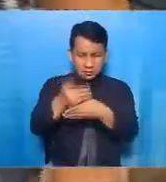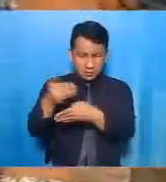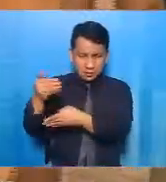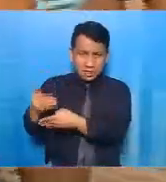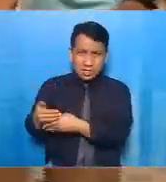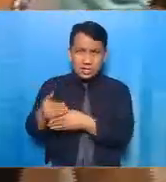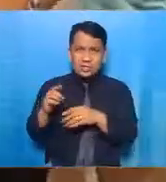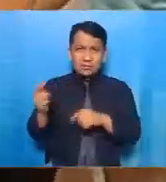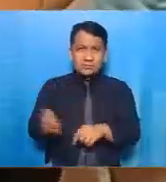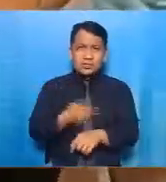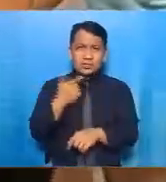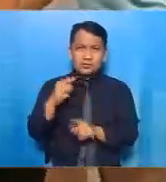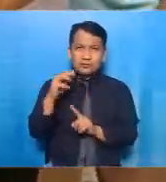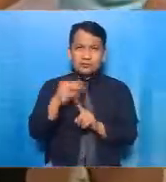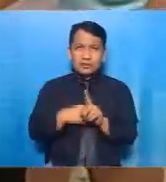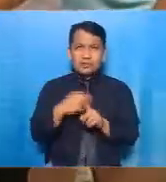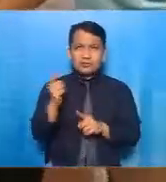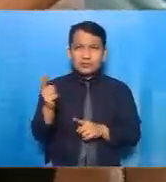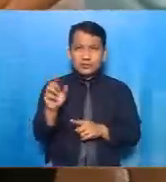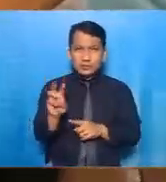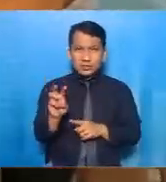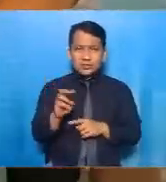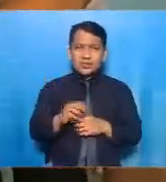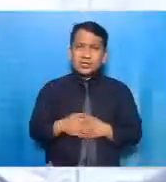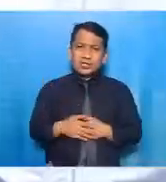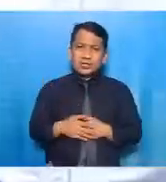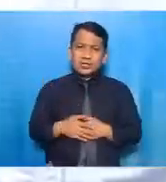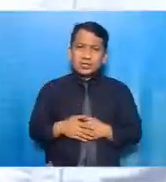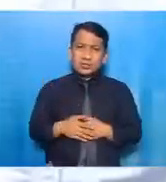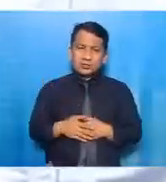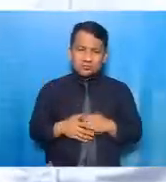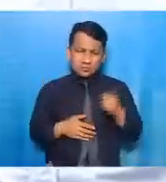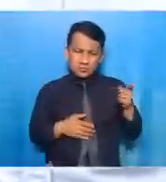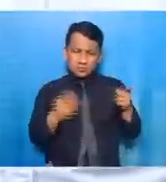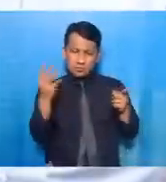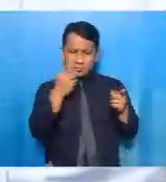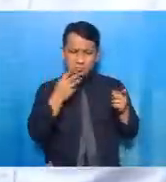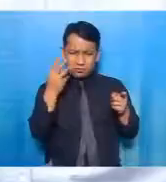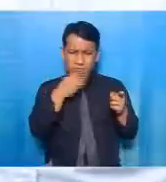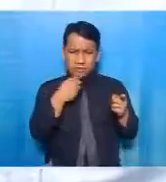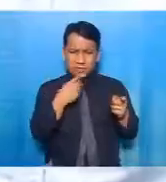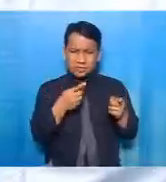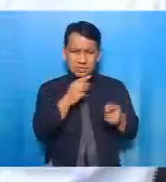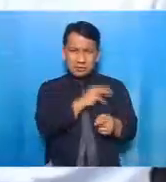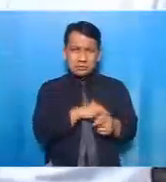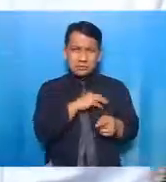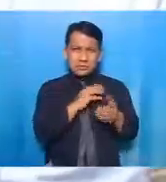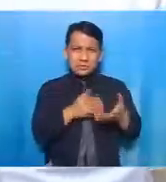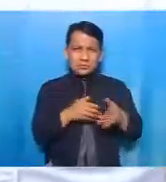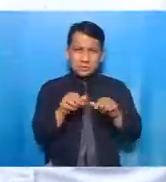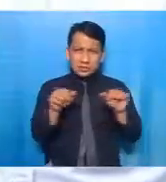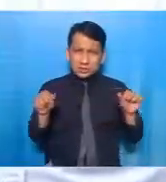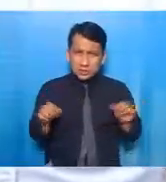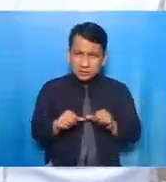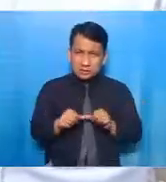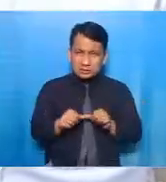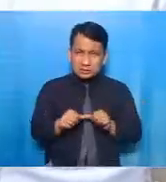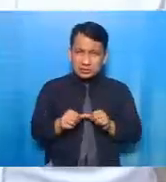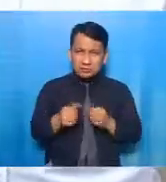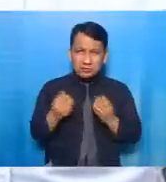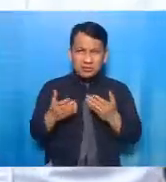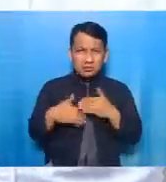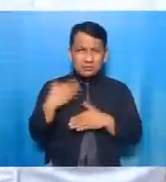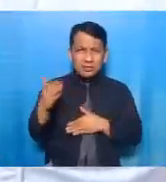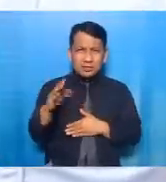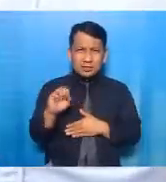na magtatagal hanggang March 26. Tataka kami na hindi na doon sa mga mission area, yung mga congested area, kundi yung